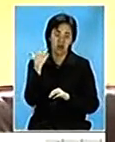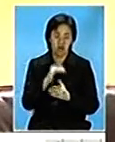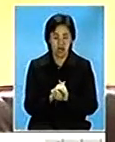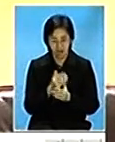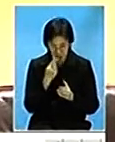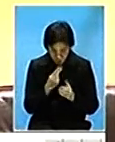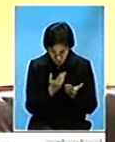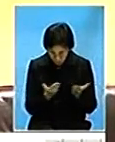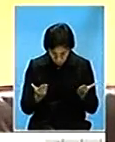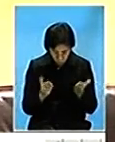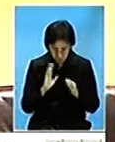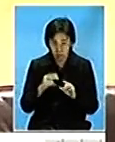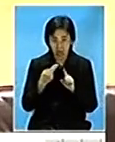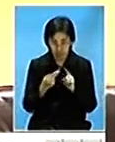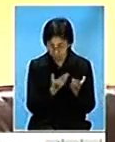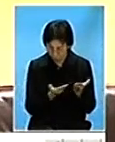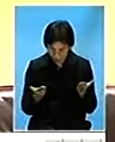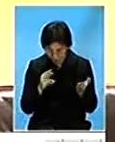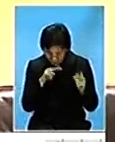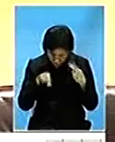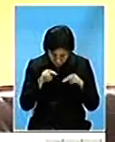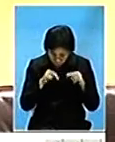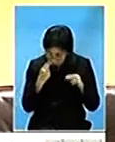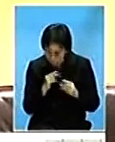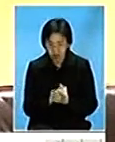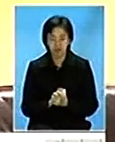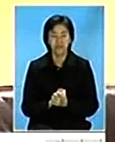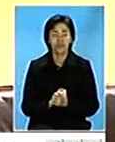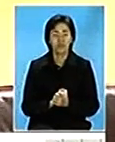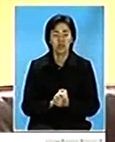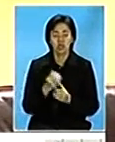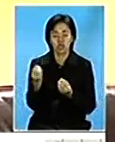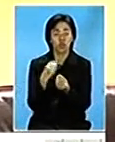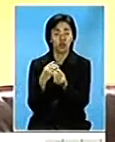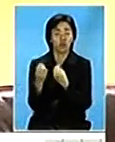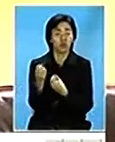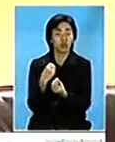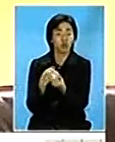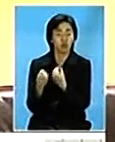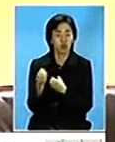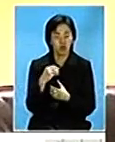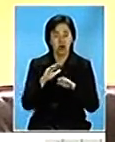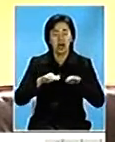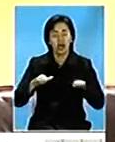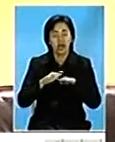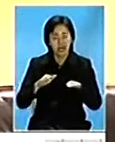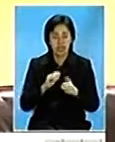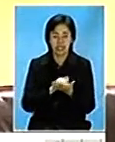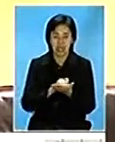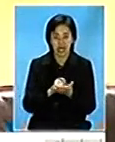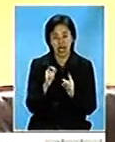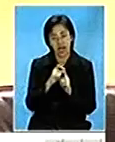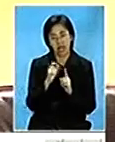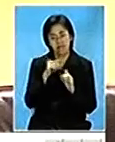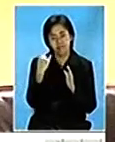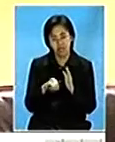ชิ้นนะครับของเด็กทุกระดับชั้นนะครับแต่ปรากฏว่าที่ส่งมาเนี่ยนะครับเด็กส่วนหนึ่งก็ได้สะกดคำผิด